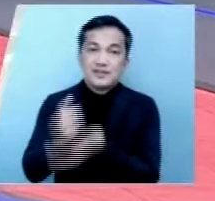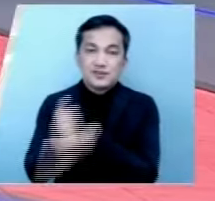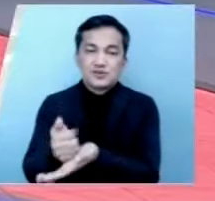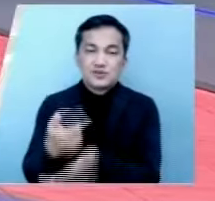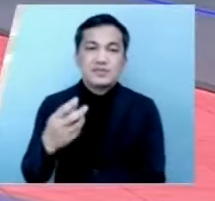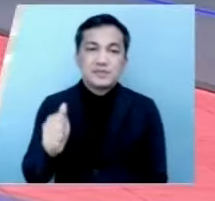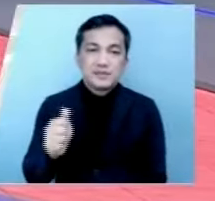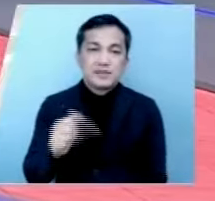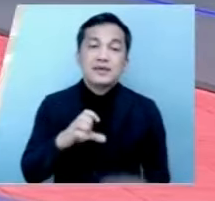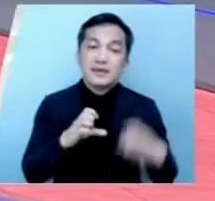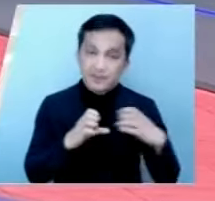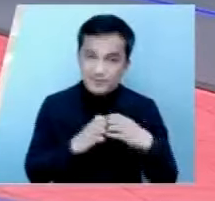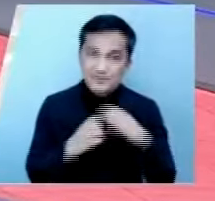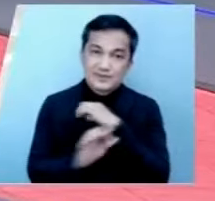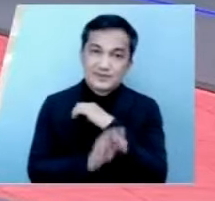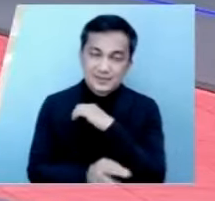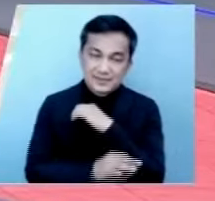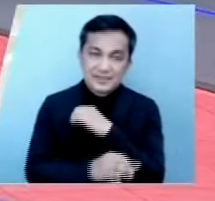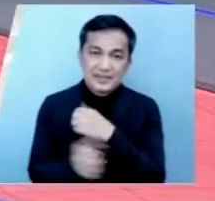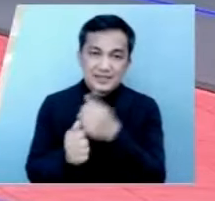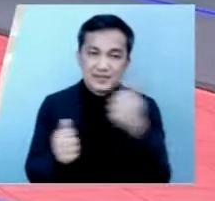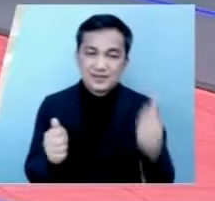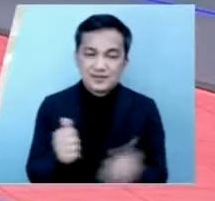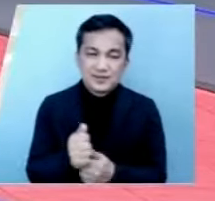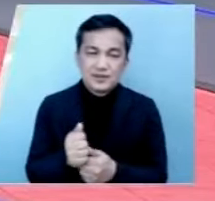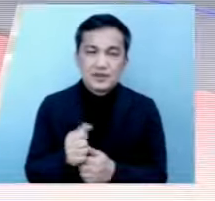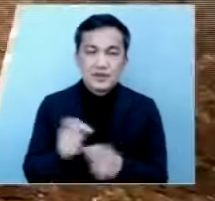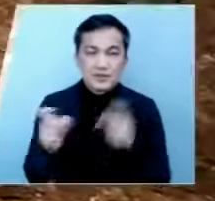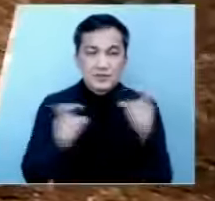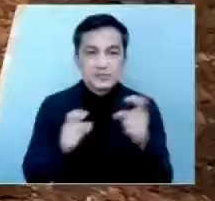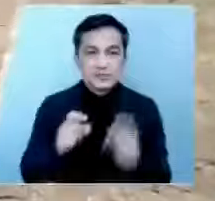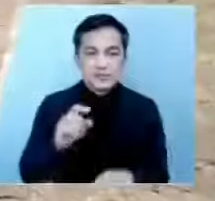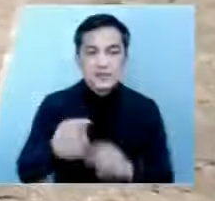Kapuso Foundation sa ilalim ng Operation Bayanihan.